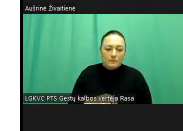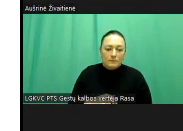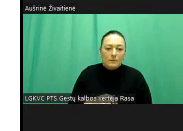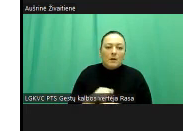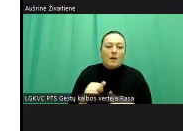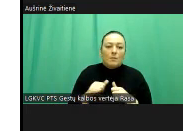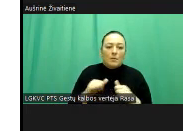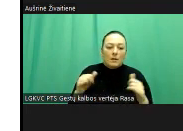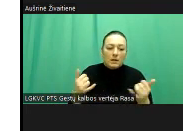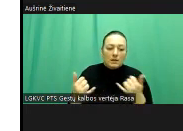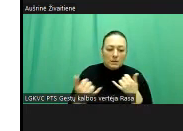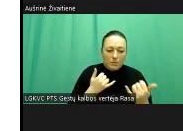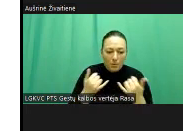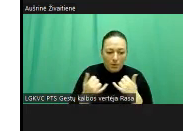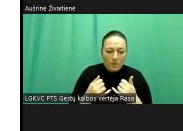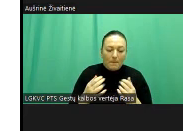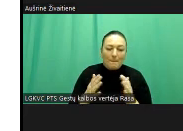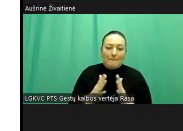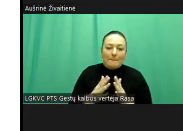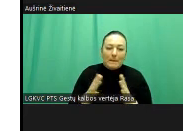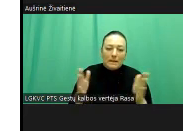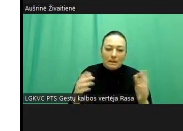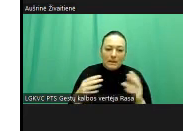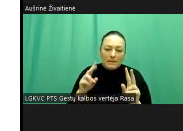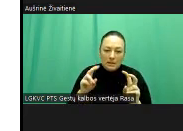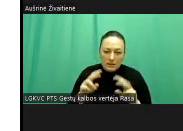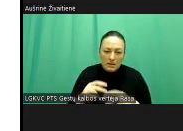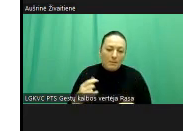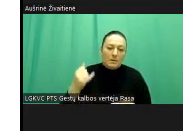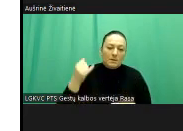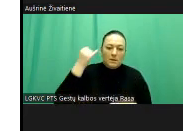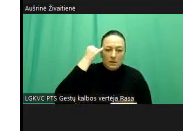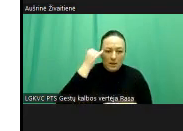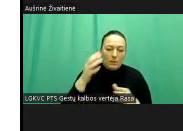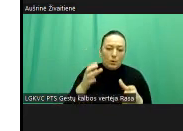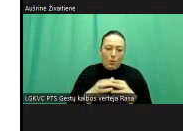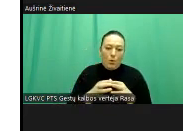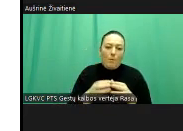platesnį pokalbį, platesnės temas ir idėjas ir komandinį darbą,